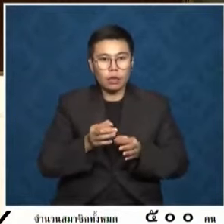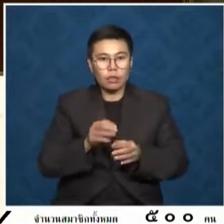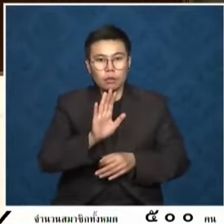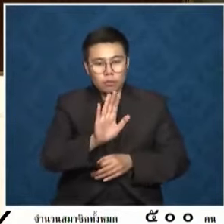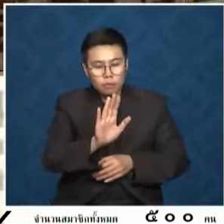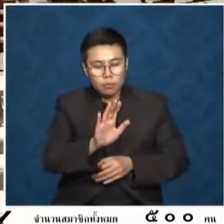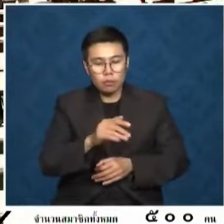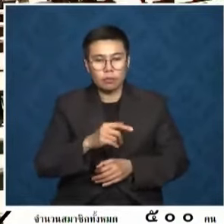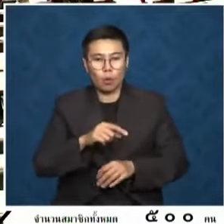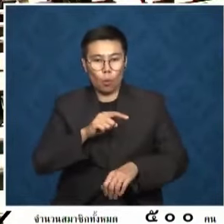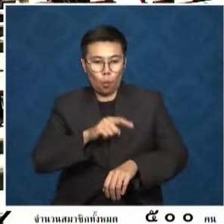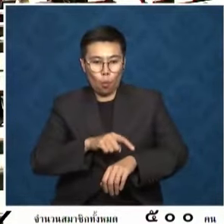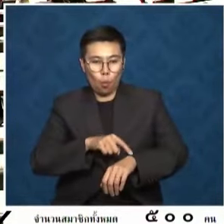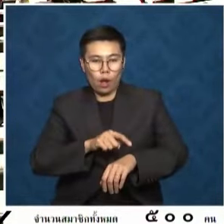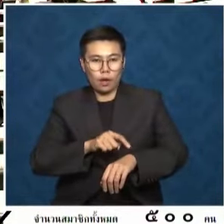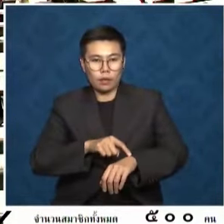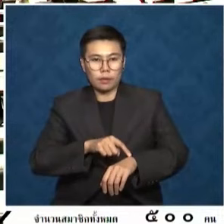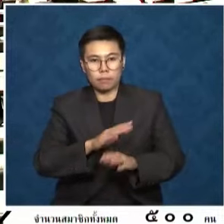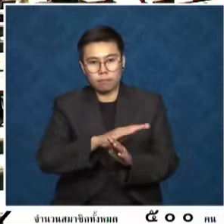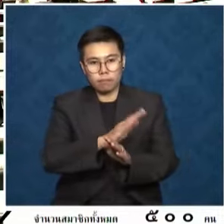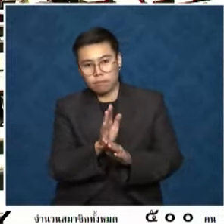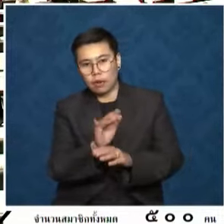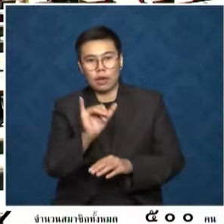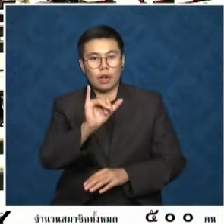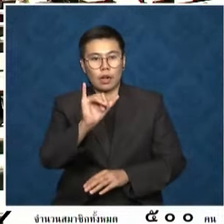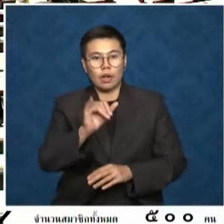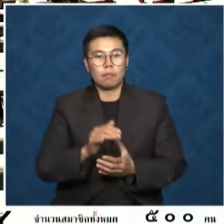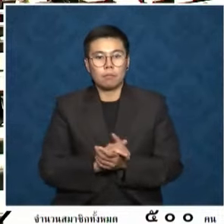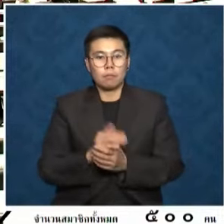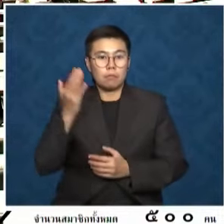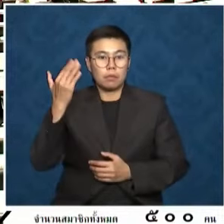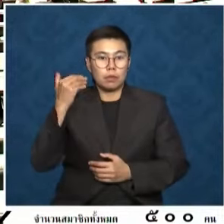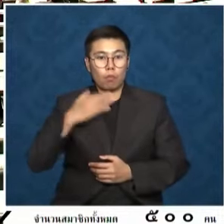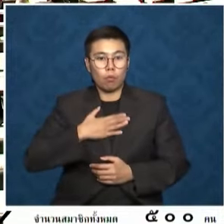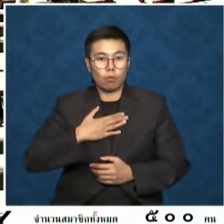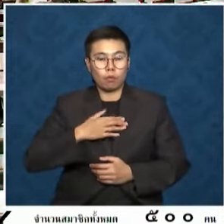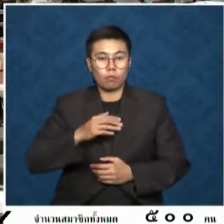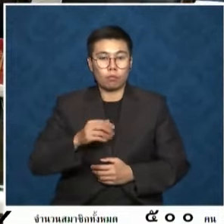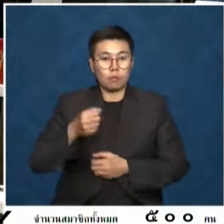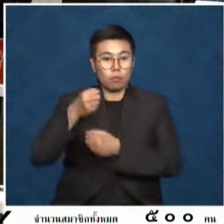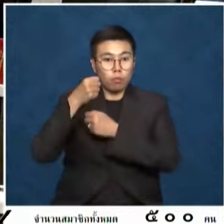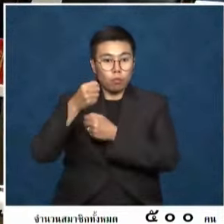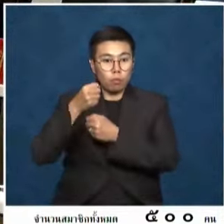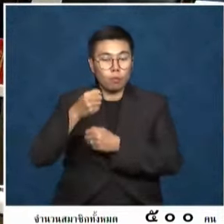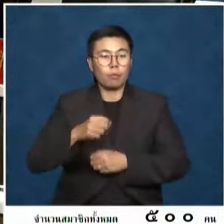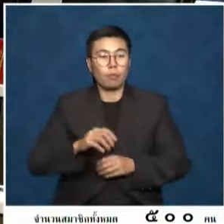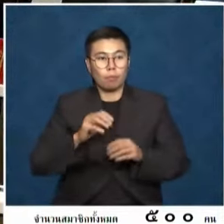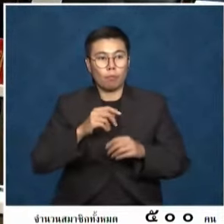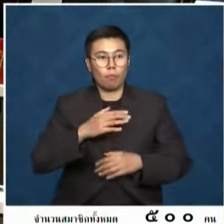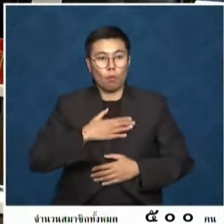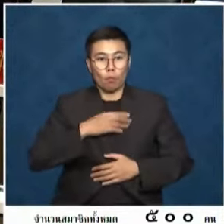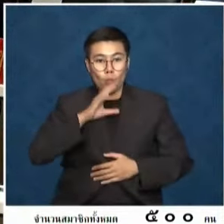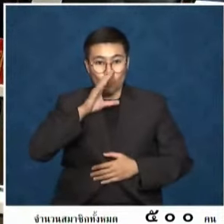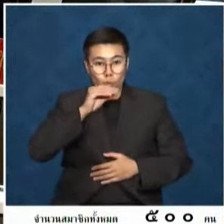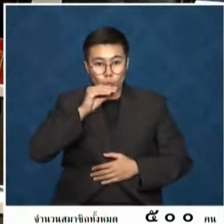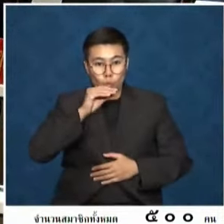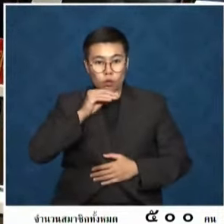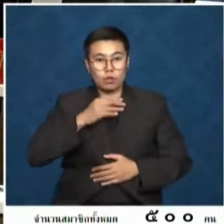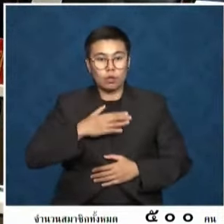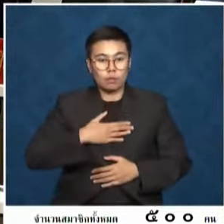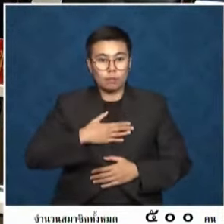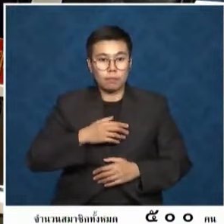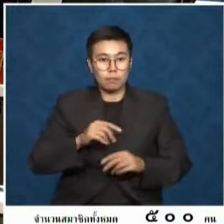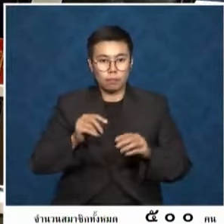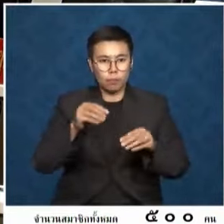ครับผมกำลังจะชี้แจงจริงๆผู้ที่ลุกประท้วงนะฮะก็ต้องบอกท่อนไหนของผมที่ไม่อยู่ในย